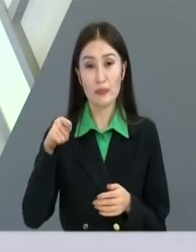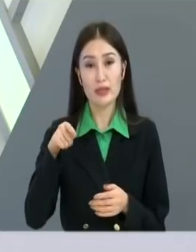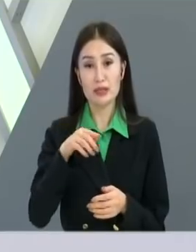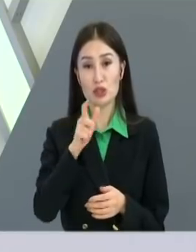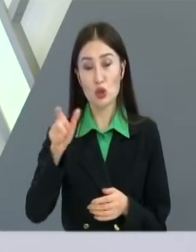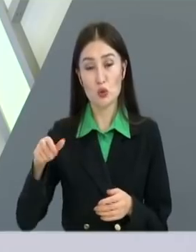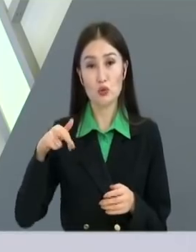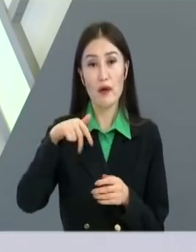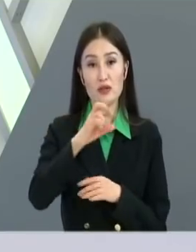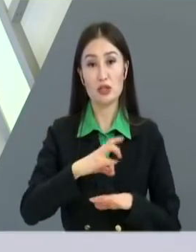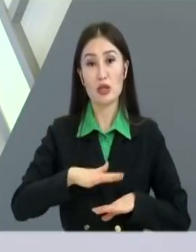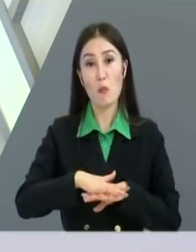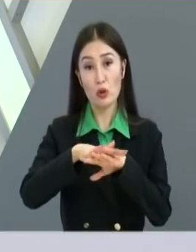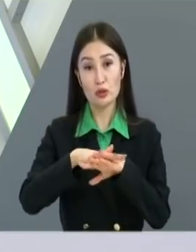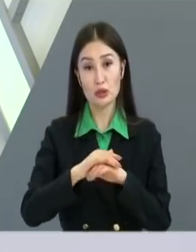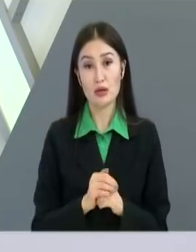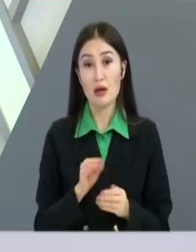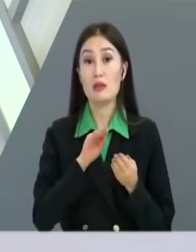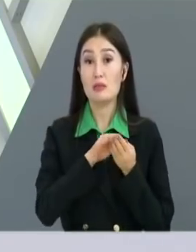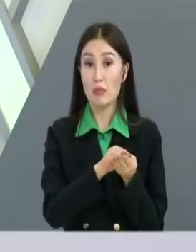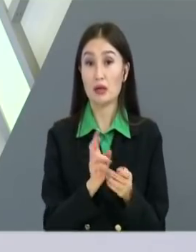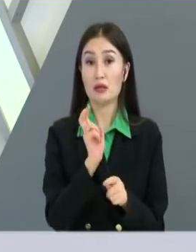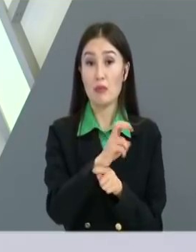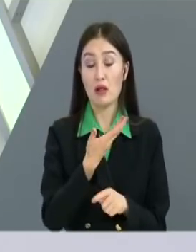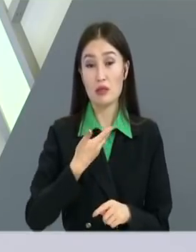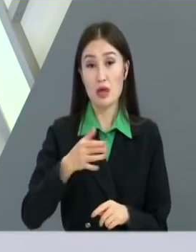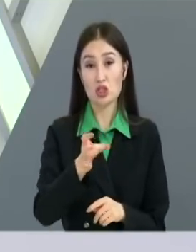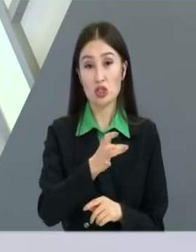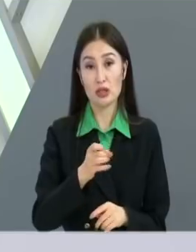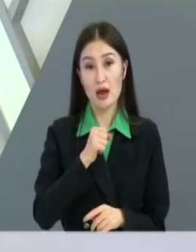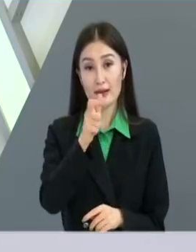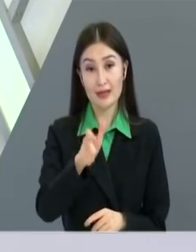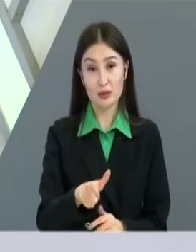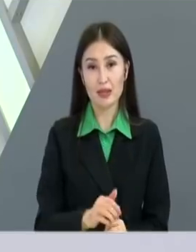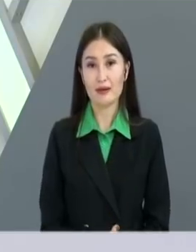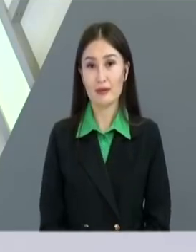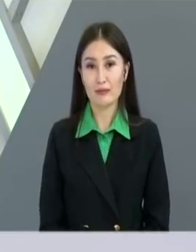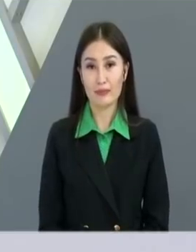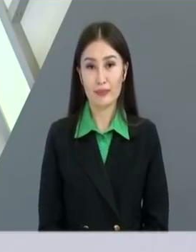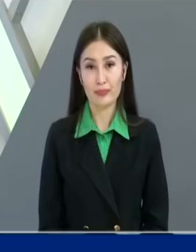после выборов в парламент. На похоронах побывал и наш региональный корреспондент.